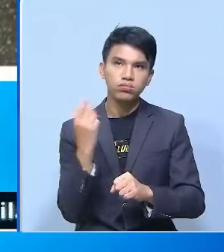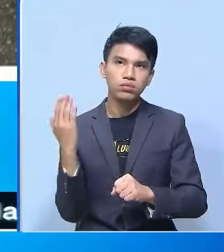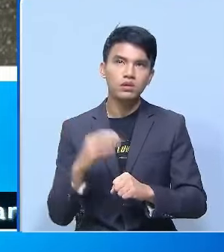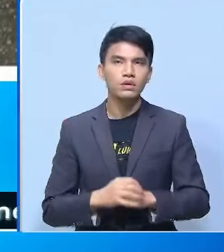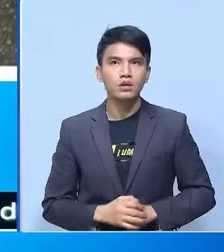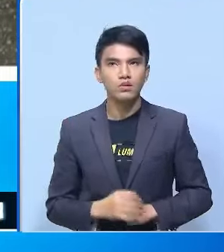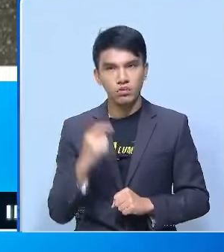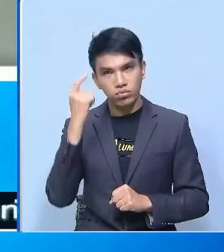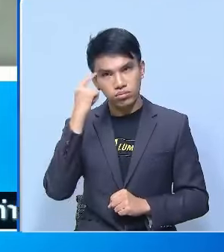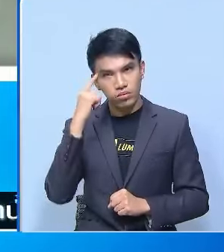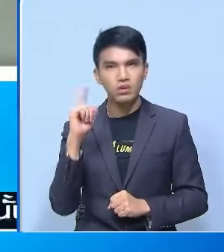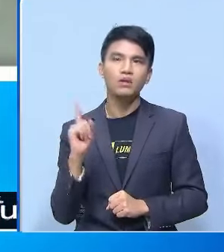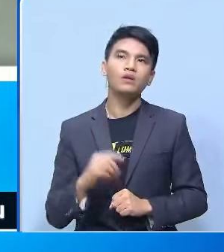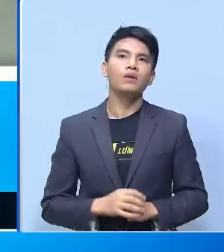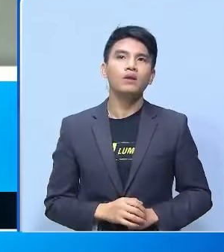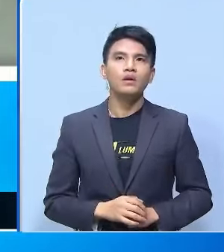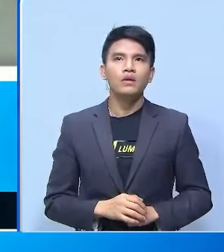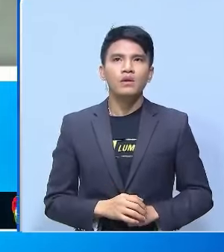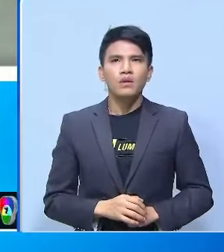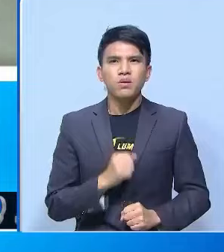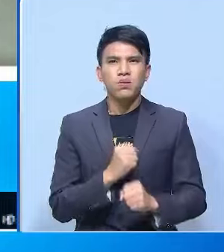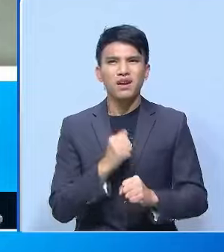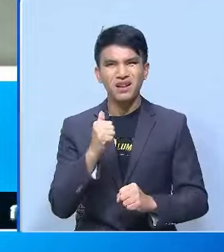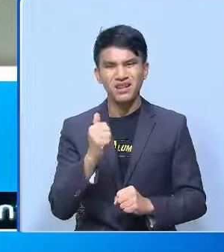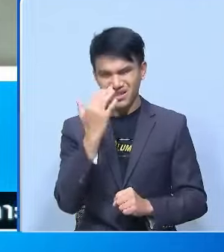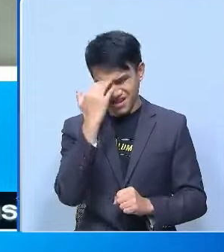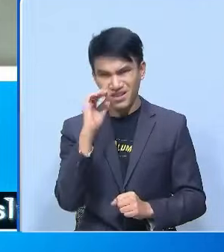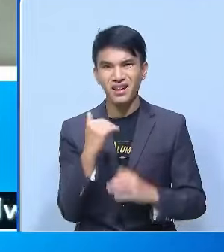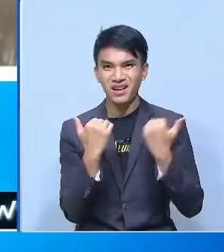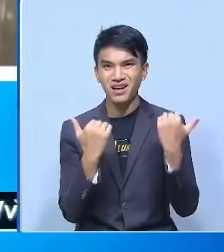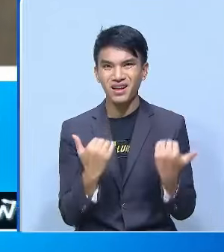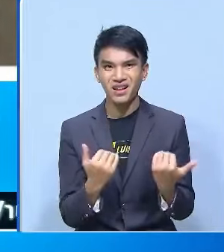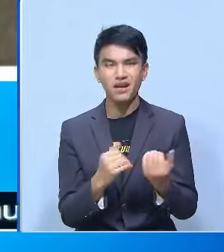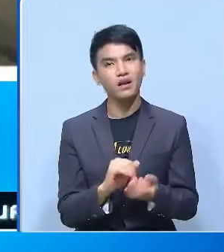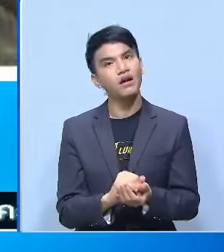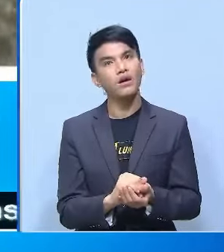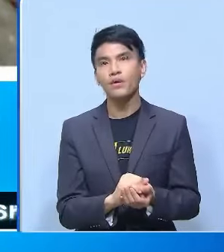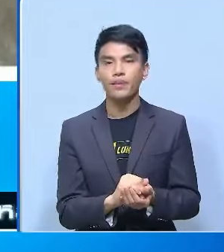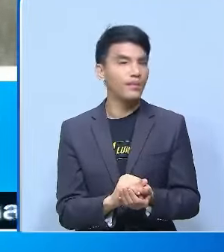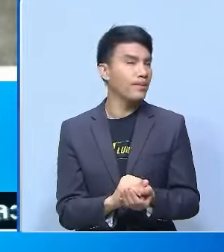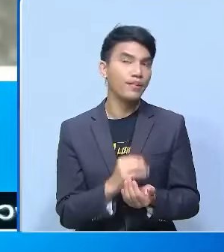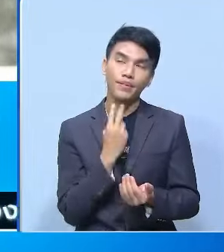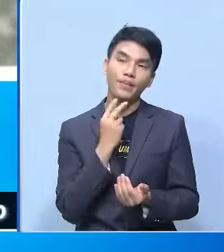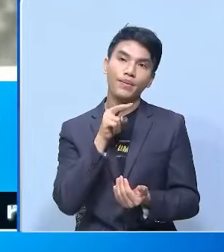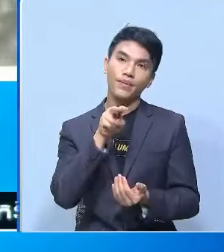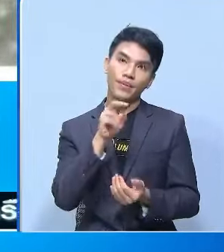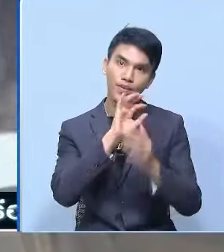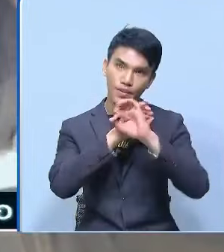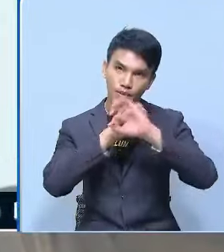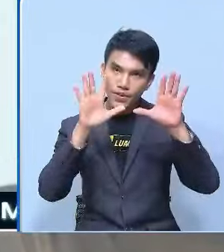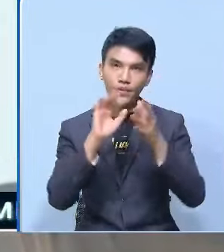ะทำน่าจะให้มันดีกว่านี้ค่ะเพราะว่ามันเป็นโหว่เลยค่ะมันเป็นร่องเป็นแบบเห็นชัดๆเลยว่